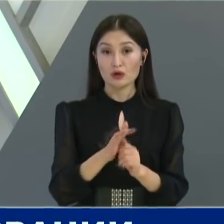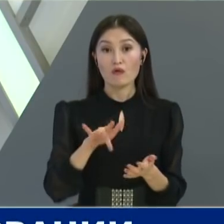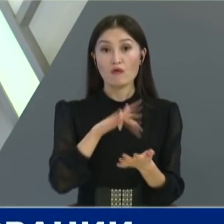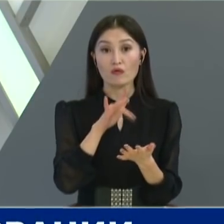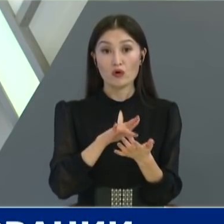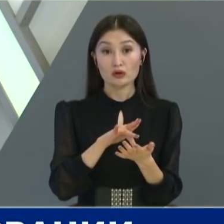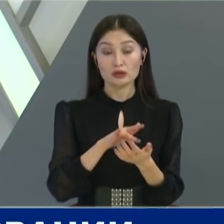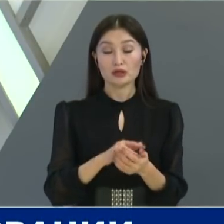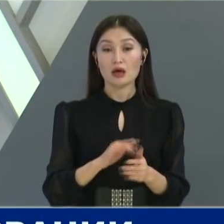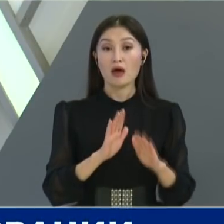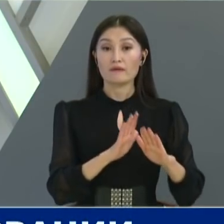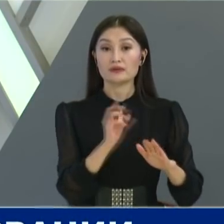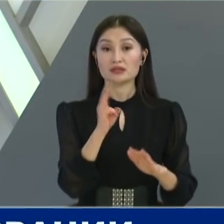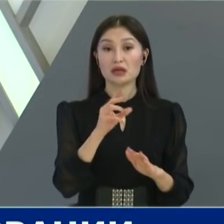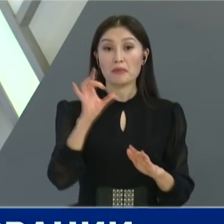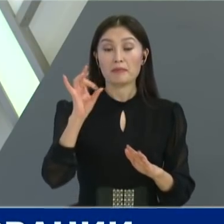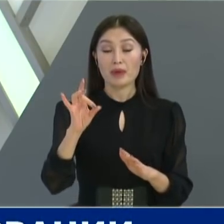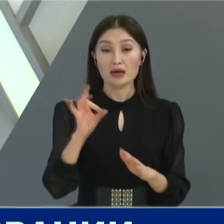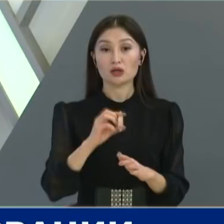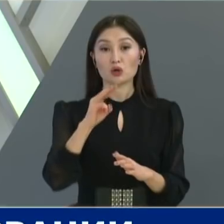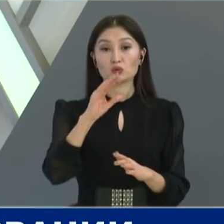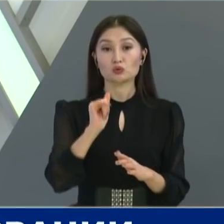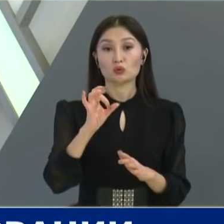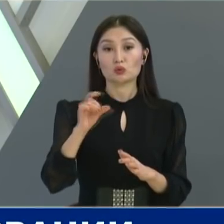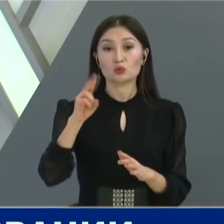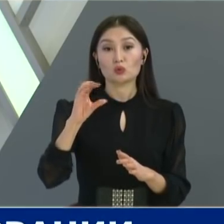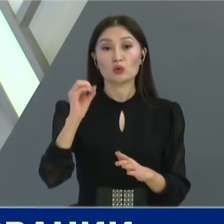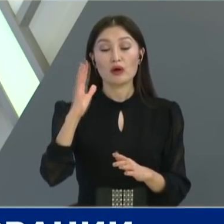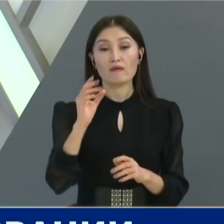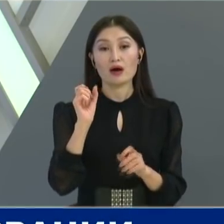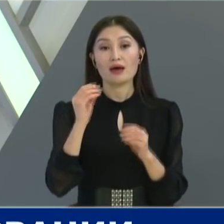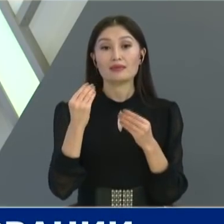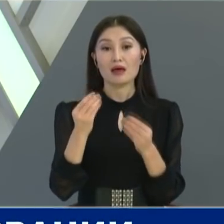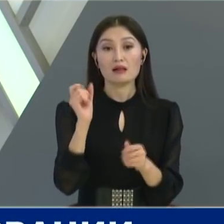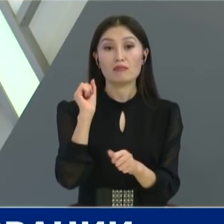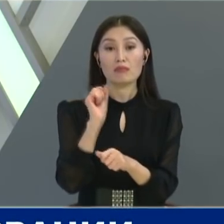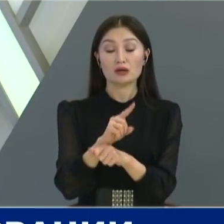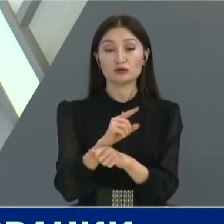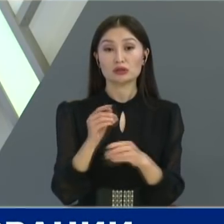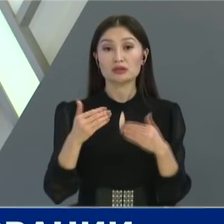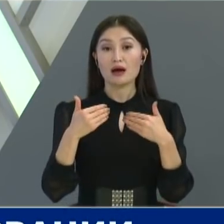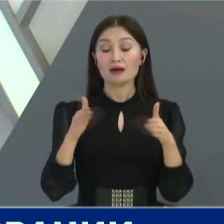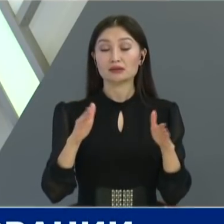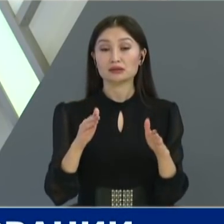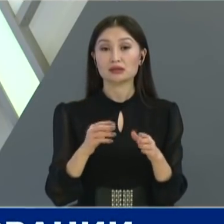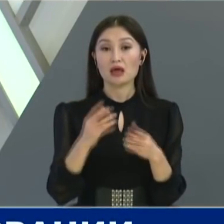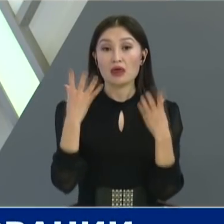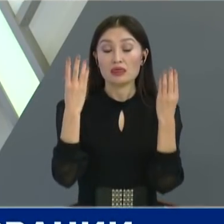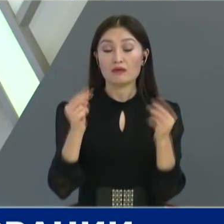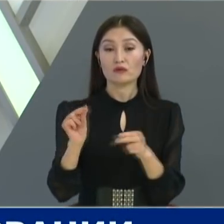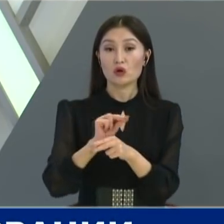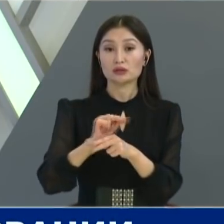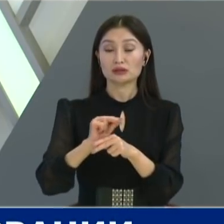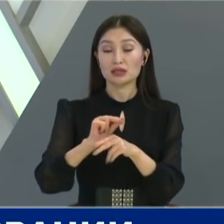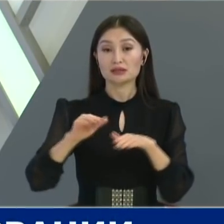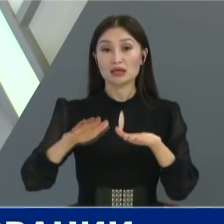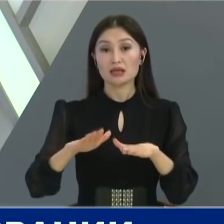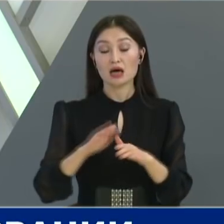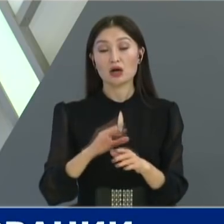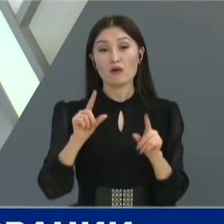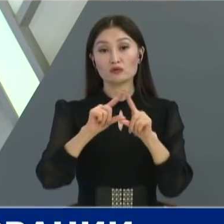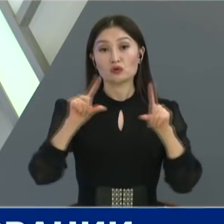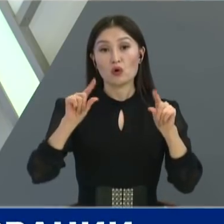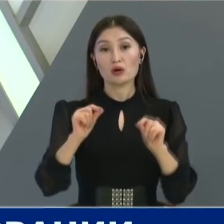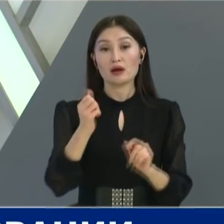городе. Вице-мэр Саибжан Турдуев дал поручение открыть дневной стационар в школе имени Алишера Наваи и объект